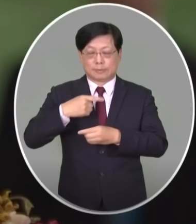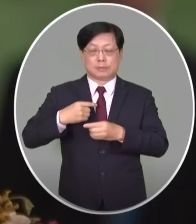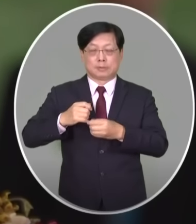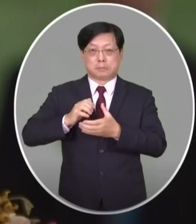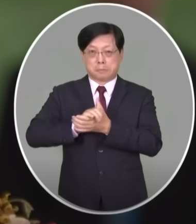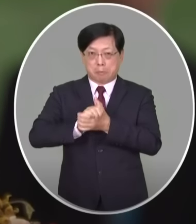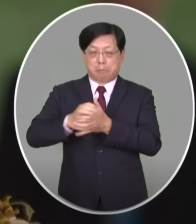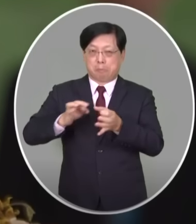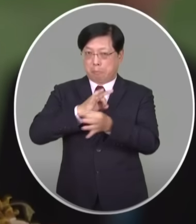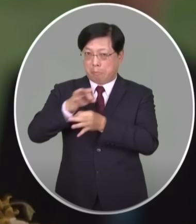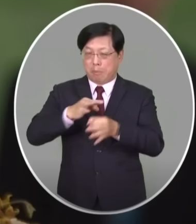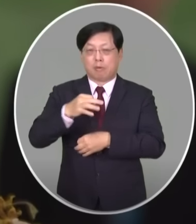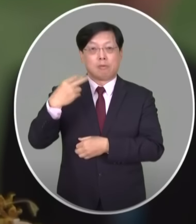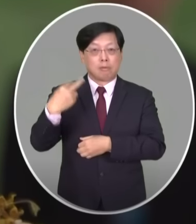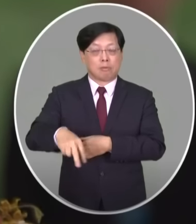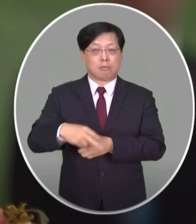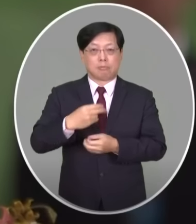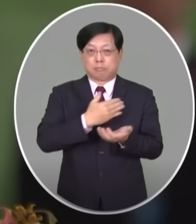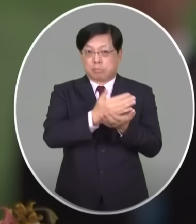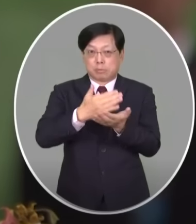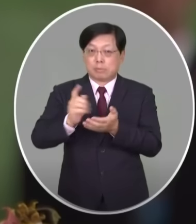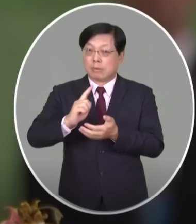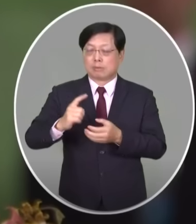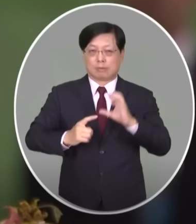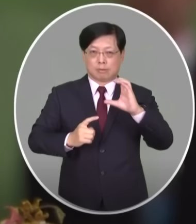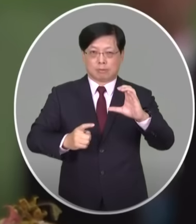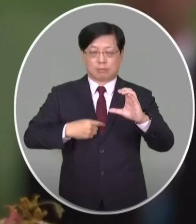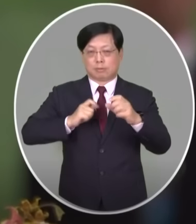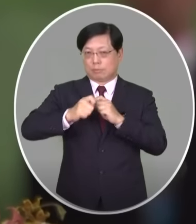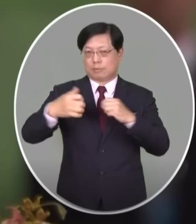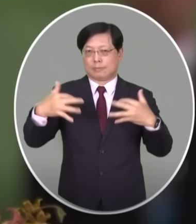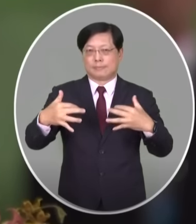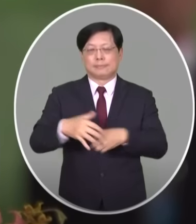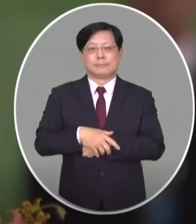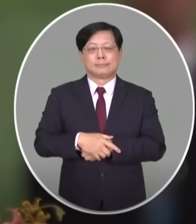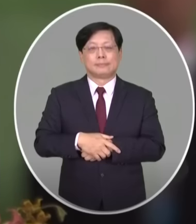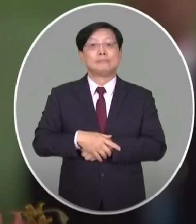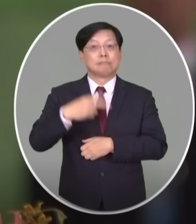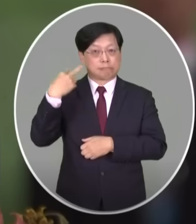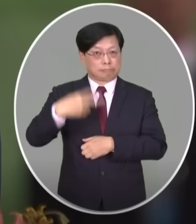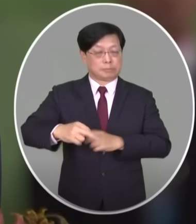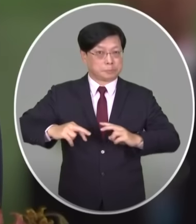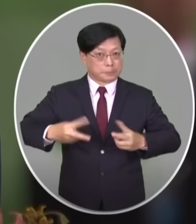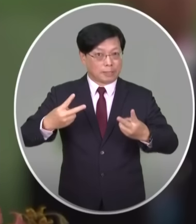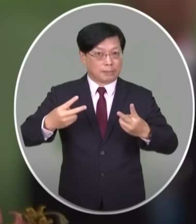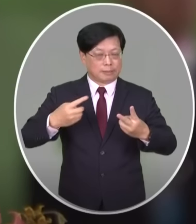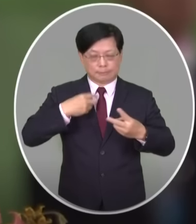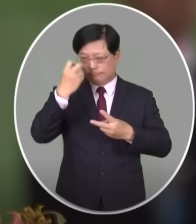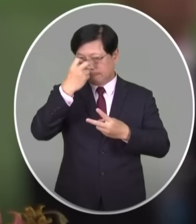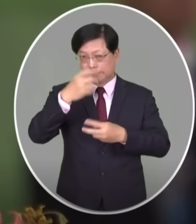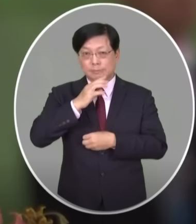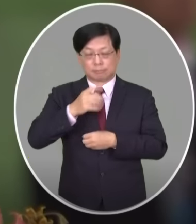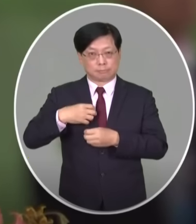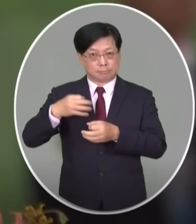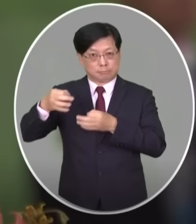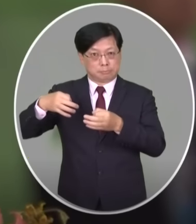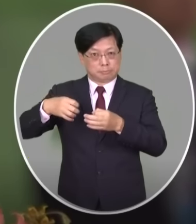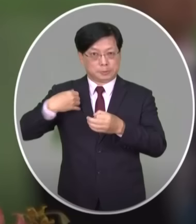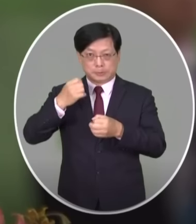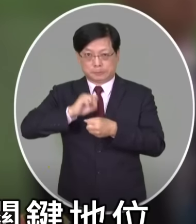系，并解决碳关税问题，进一步开拓产业发展空